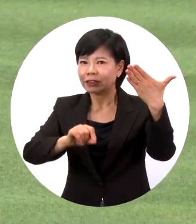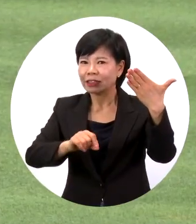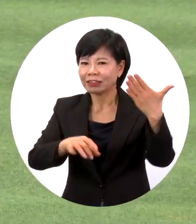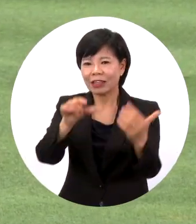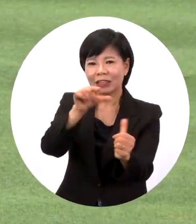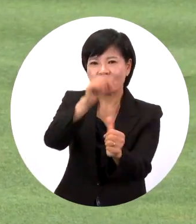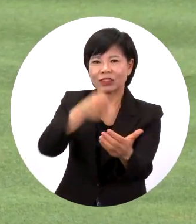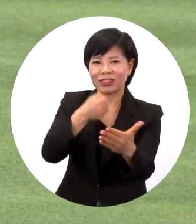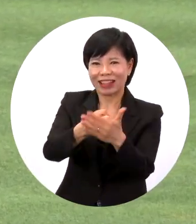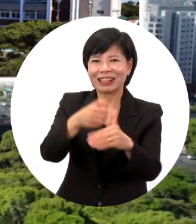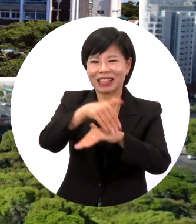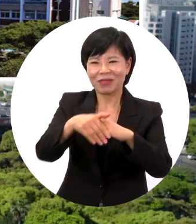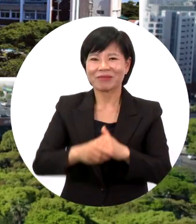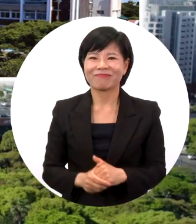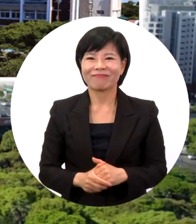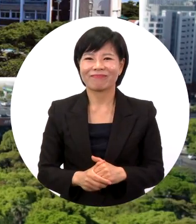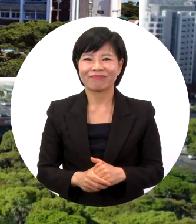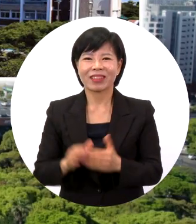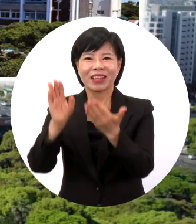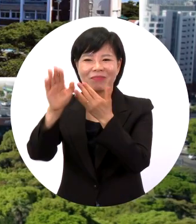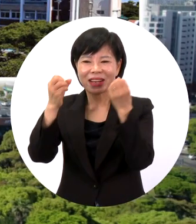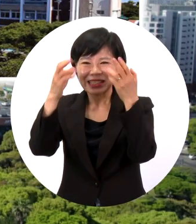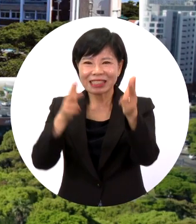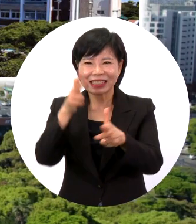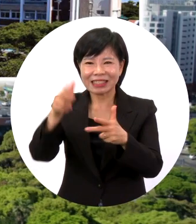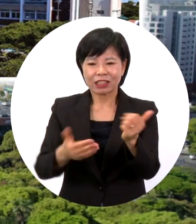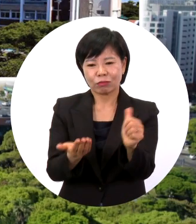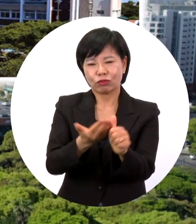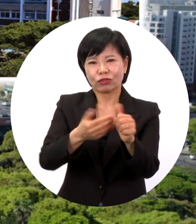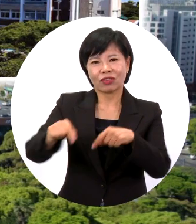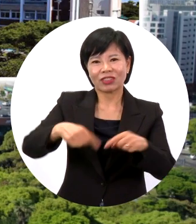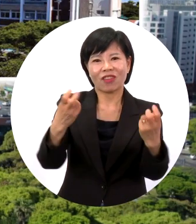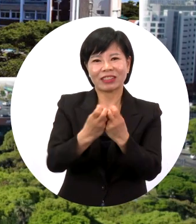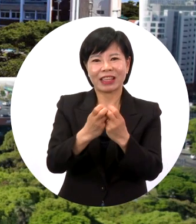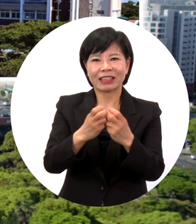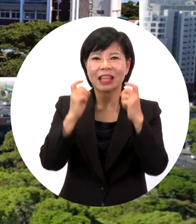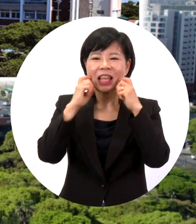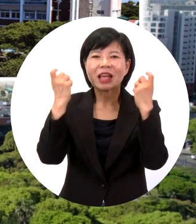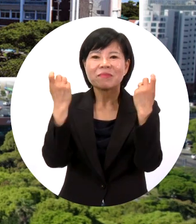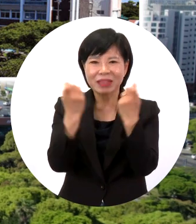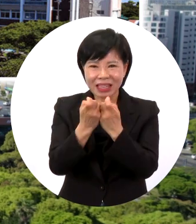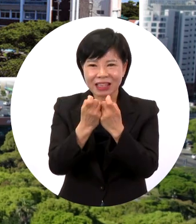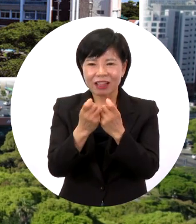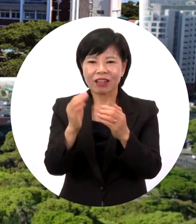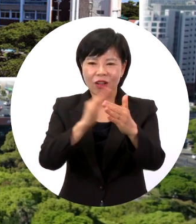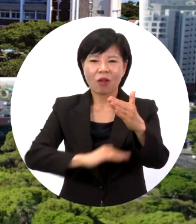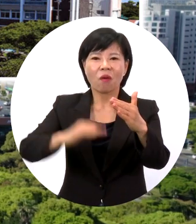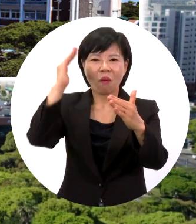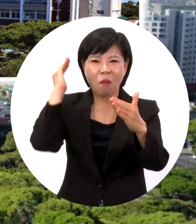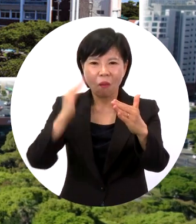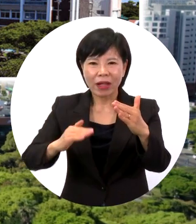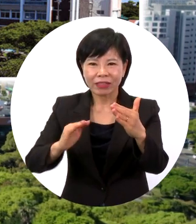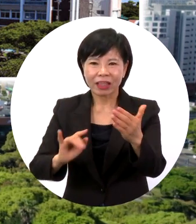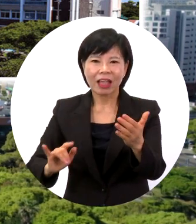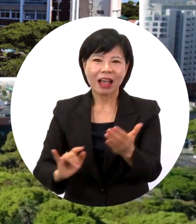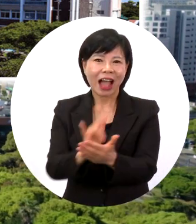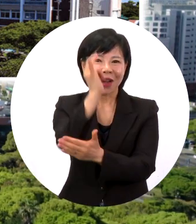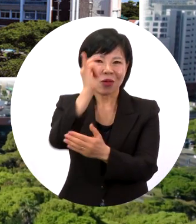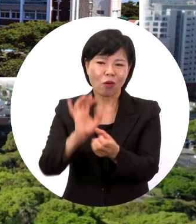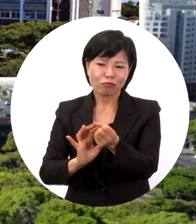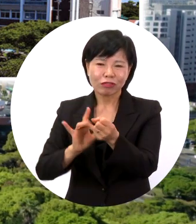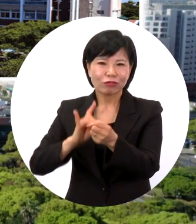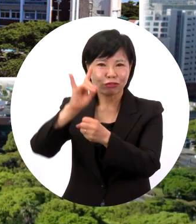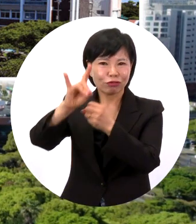골프장을 선정할 계획입니다. 미래신산업 육성 정책으로 민간 항공우주산업을 선도하고 있는 제주에서 항공우주 분야